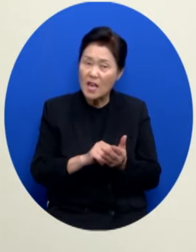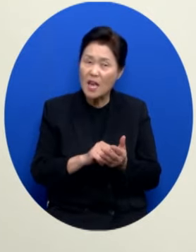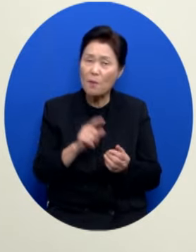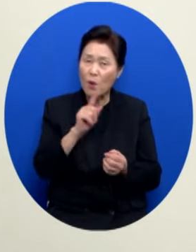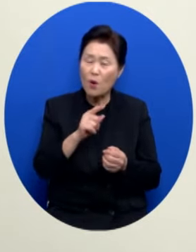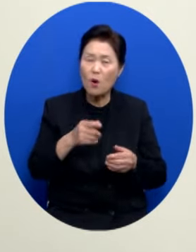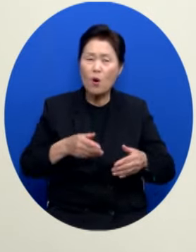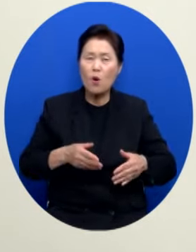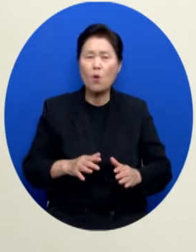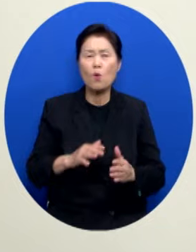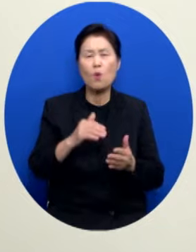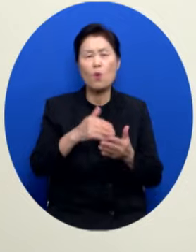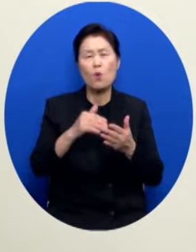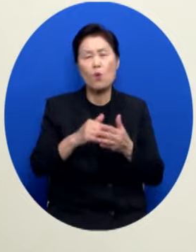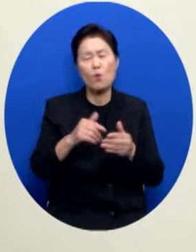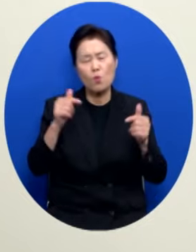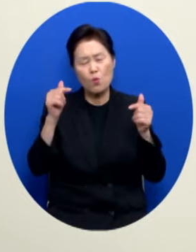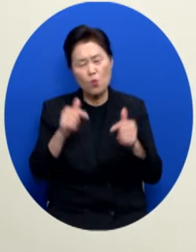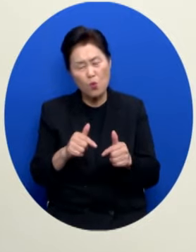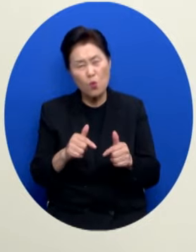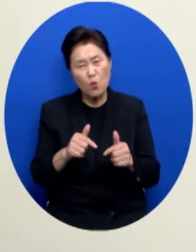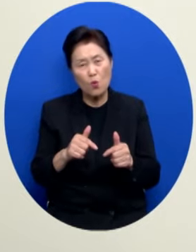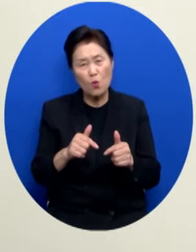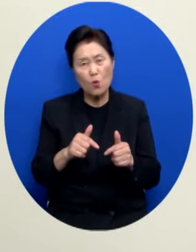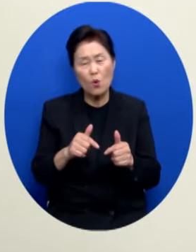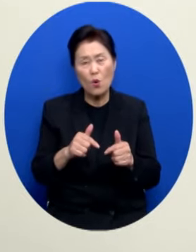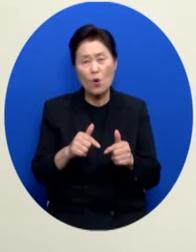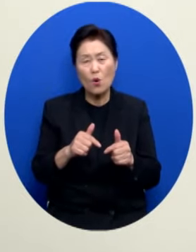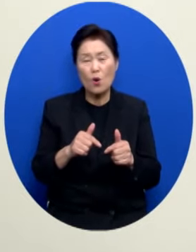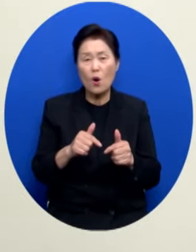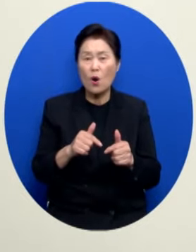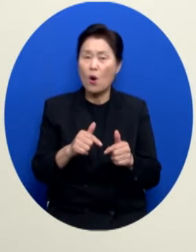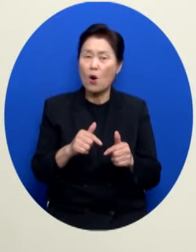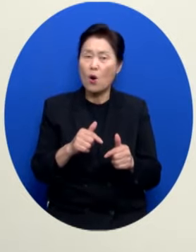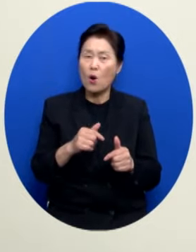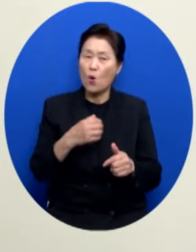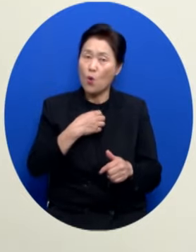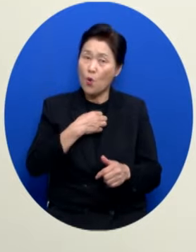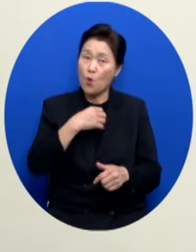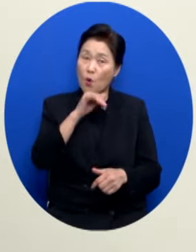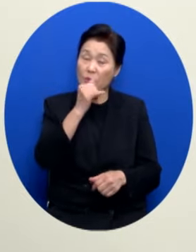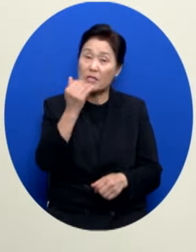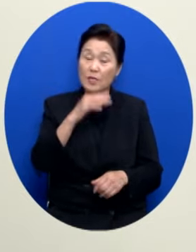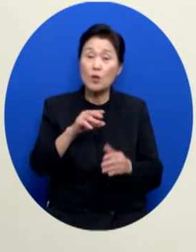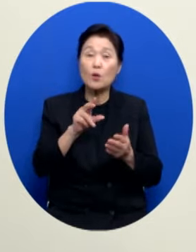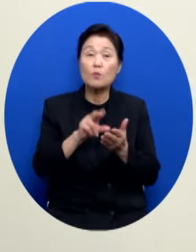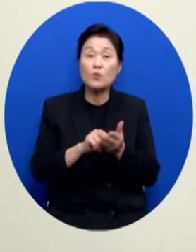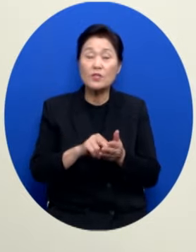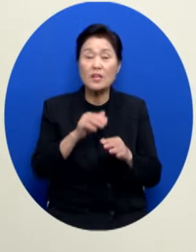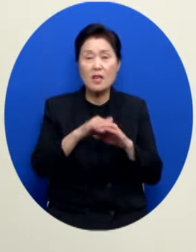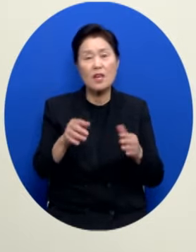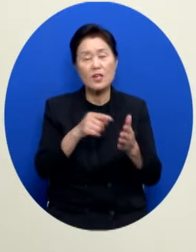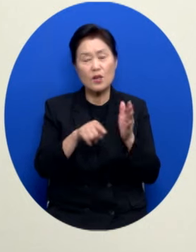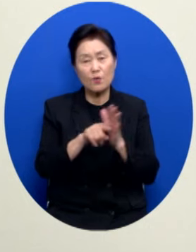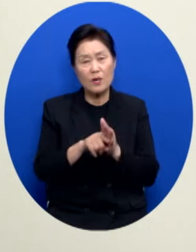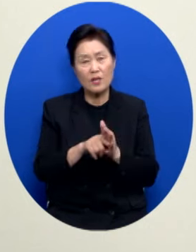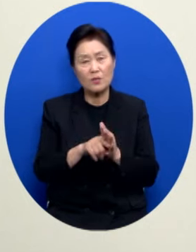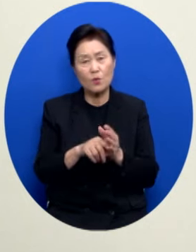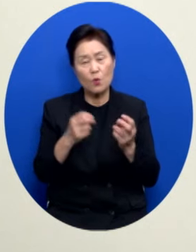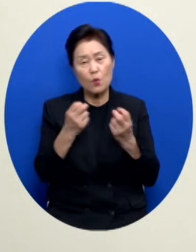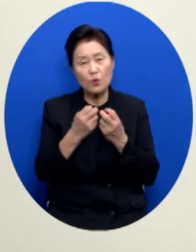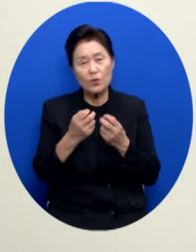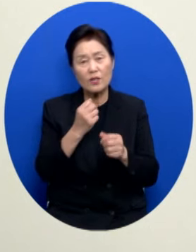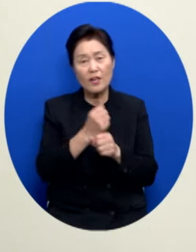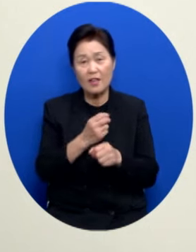출산율이 떨어지고 있다. 그래서 소멸위기까지 지금 우려되고 있는데요. 이 문제 해결을 위해서 한국교회가 어떻게 나아가야